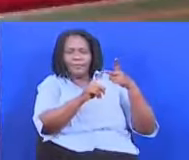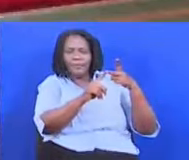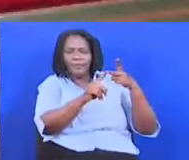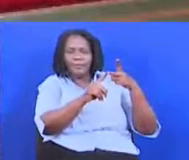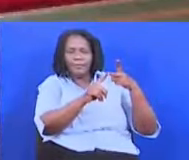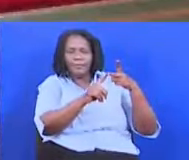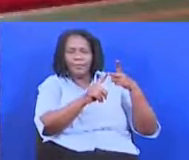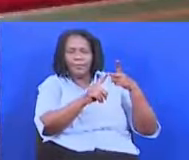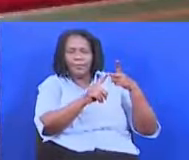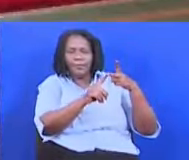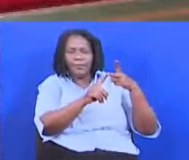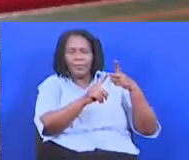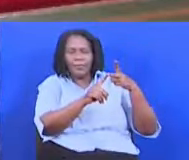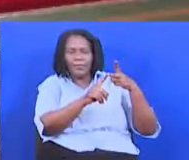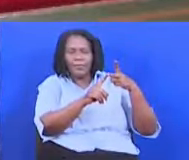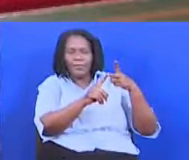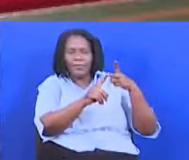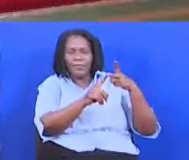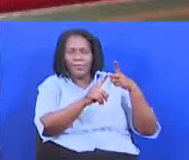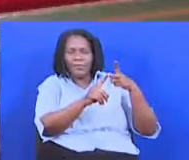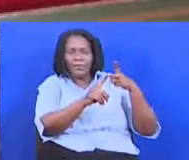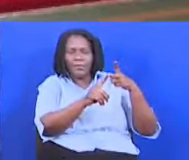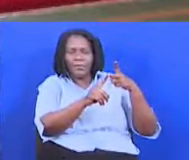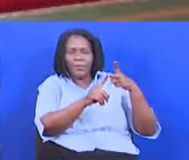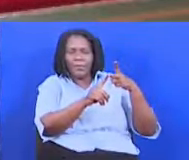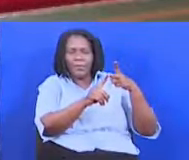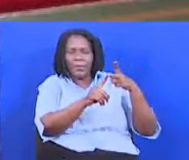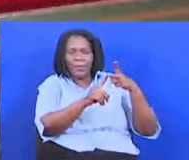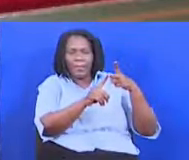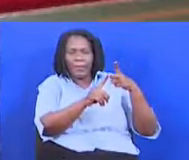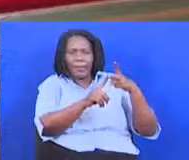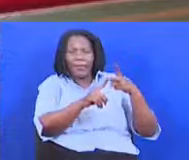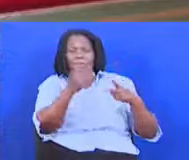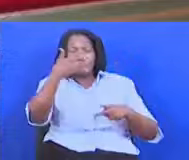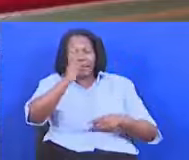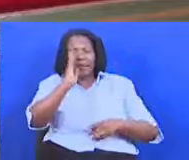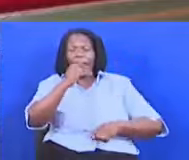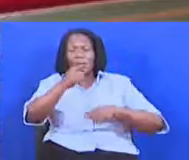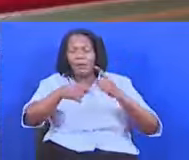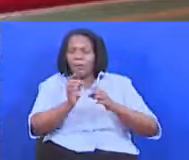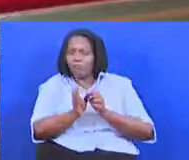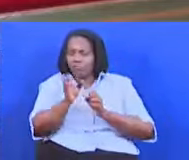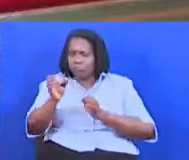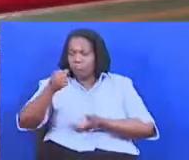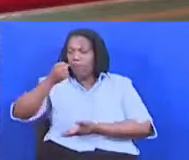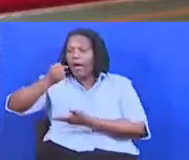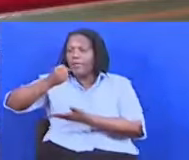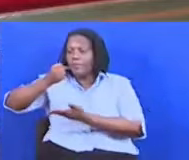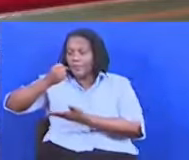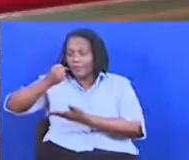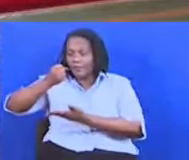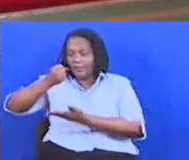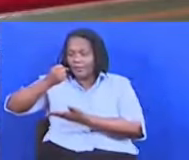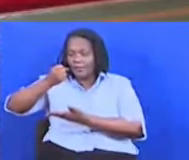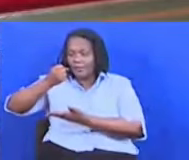Mheshimiwa mbunge, serikali imeendelea kutenga budget ya